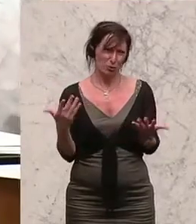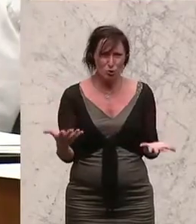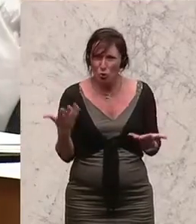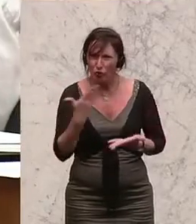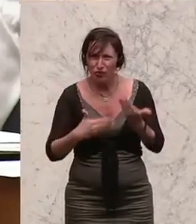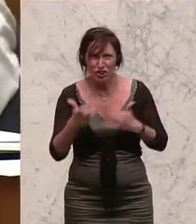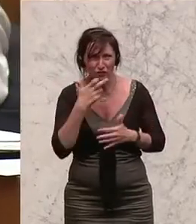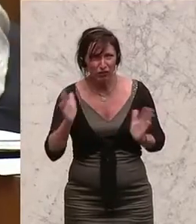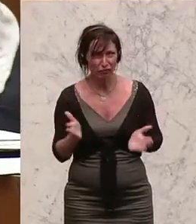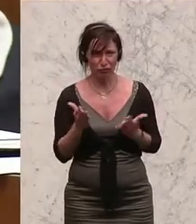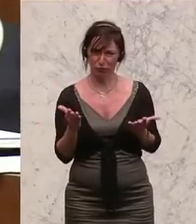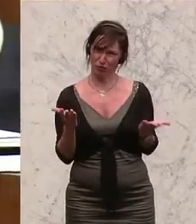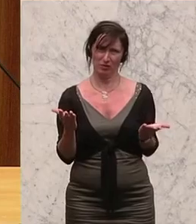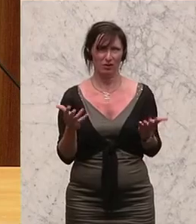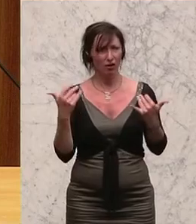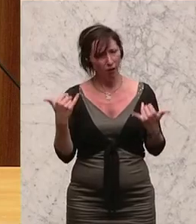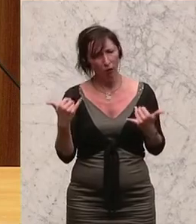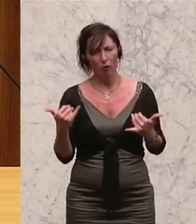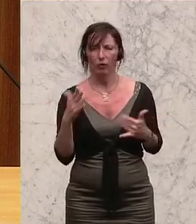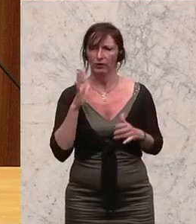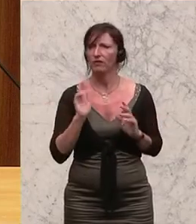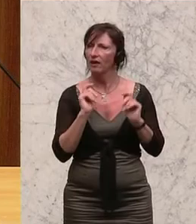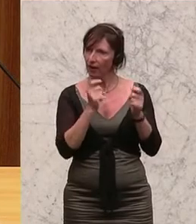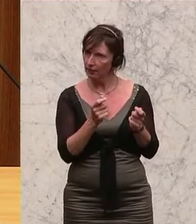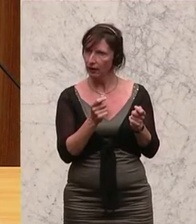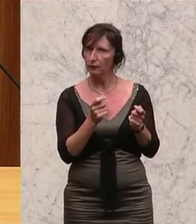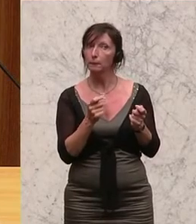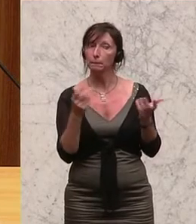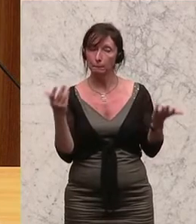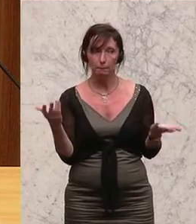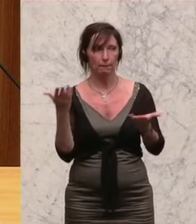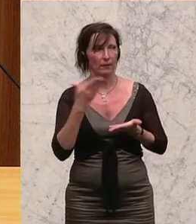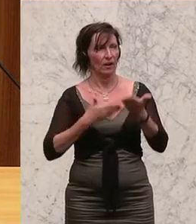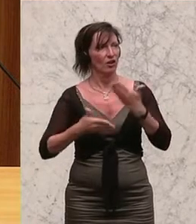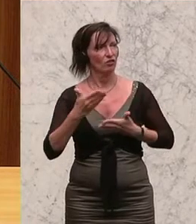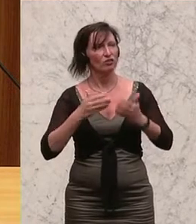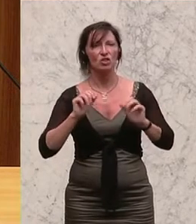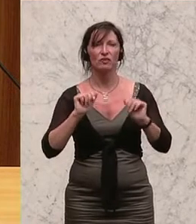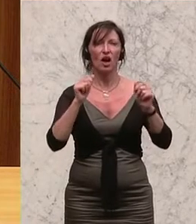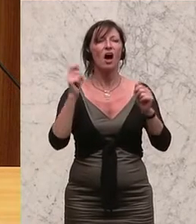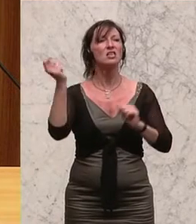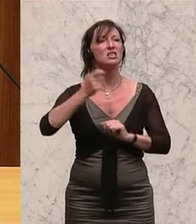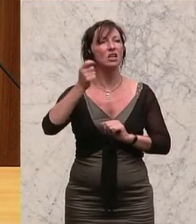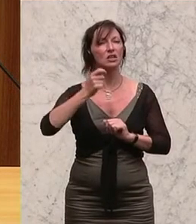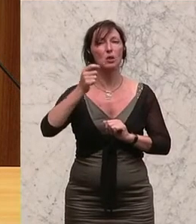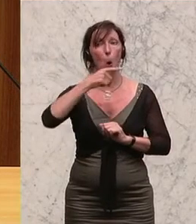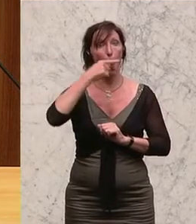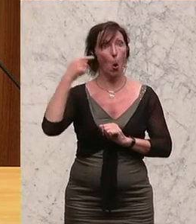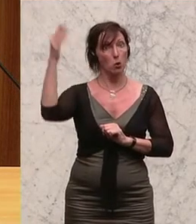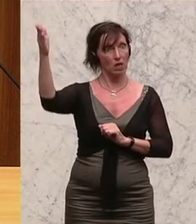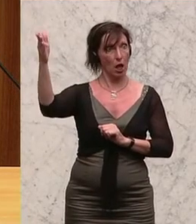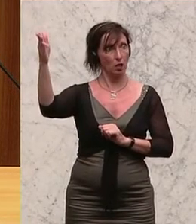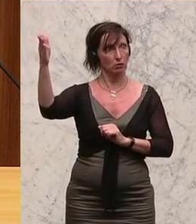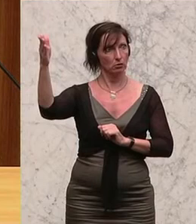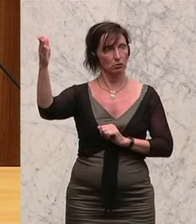auch Gedanken machen, wir werden heute einen entsprechenden Antrag stellen, über die Sinnhaftigkeit der Wirtschaftsaktionen gegen Russland oder anders formuliert, den